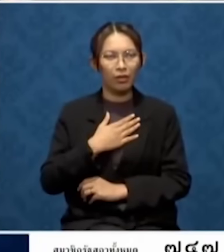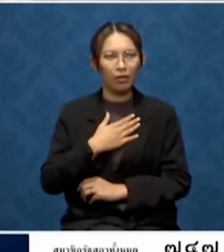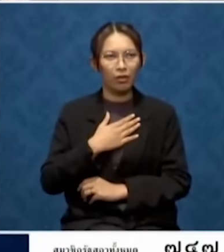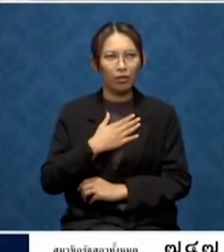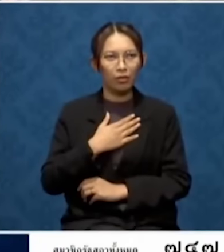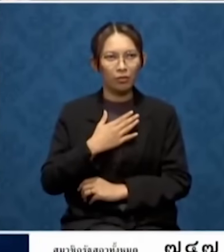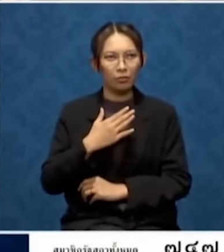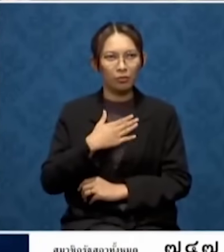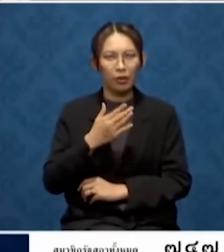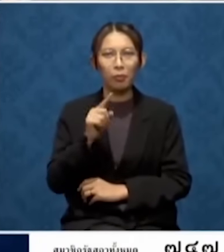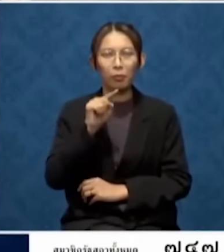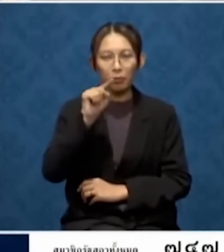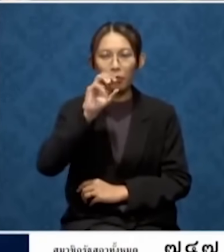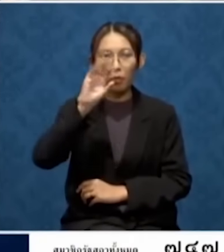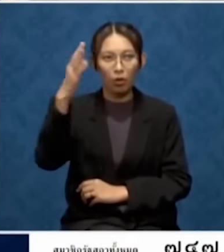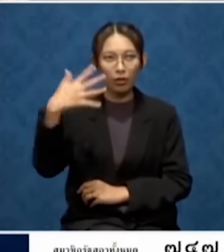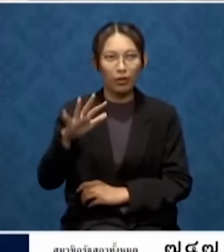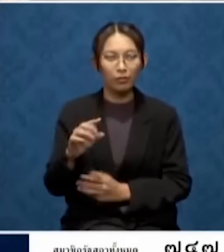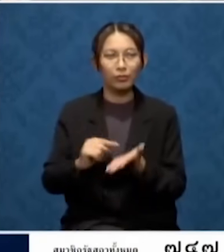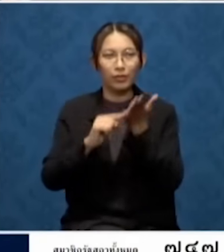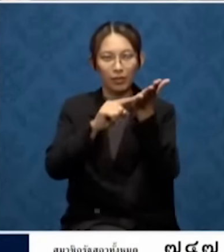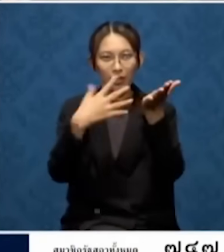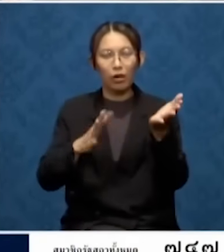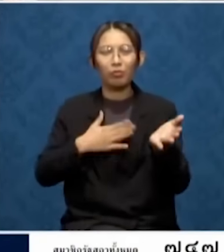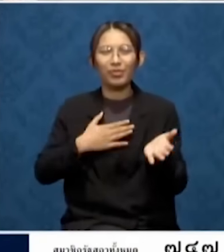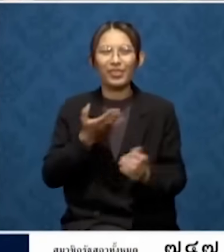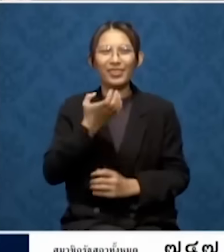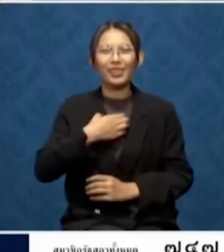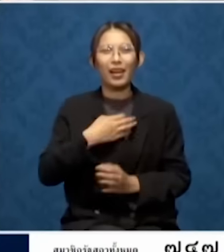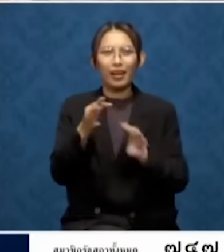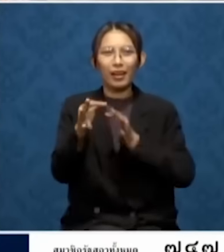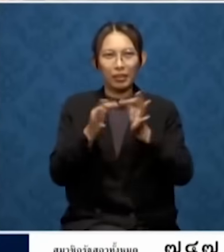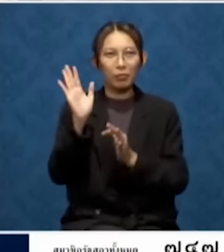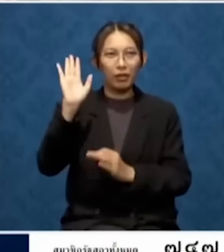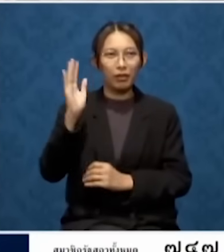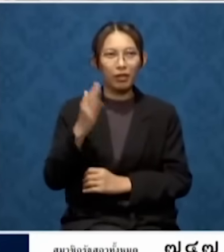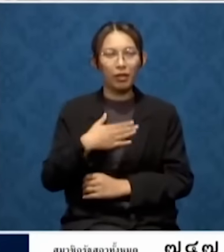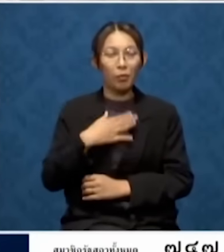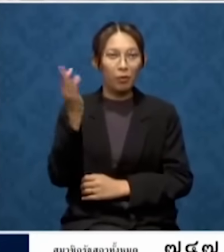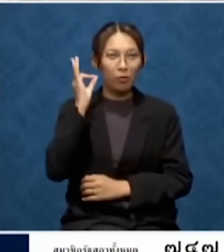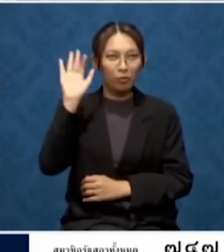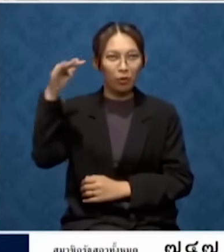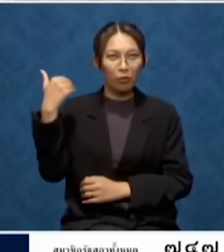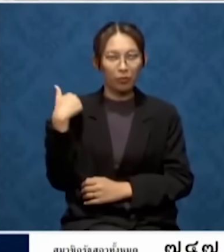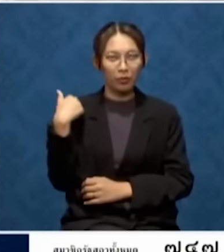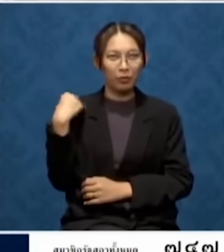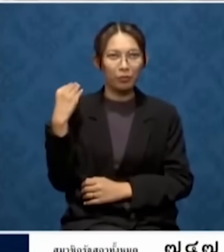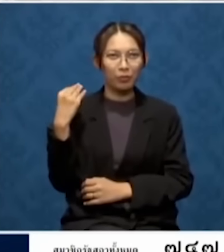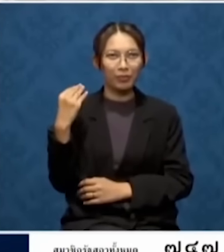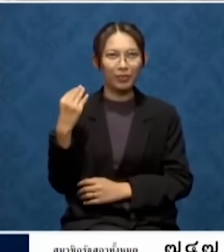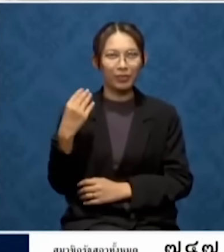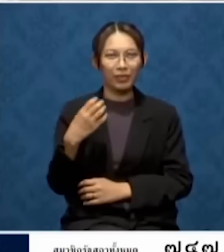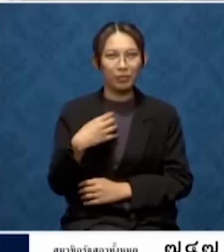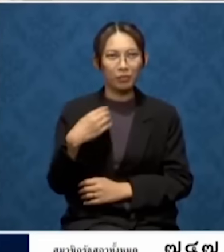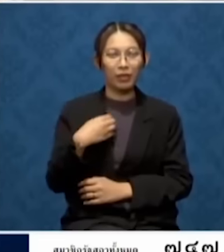ข้อที่คุณได้ประท้วงแล้วแล้วก็ข้อเดียวกับ ผมจะอธิบายนิดหนึ่งเมื่อกี้ประท้วงในกรณีท่านรังสิมันต์โรมที่อภิปรายท่านไป